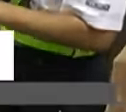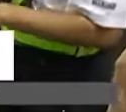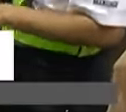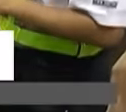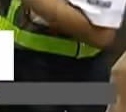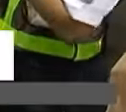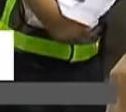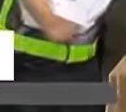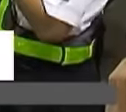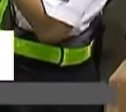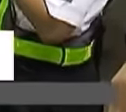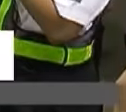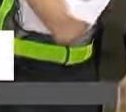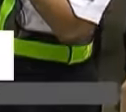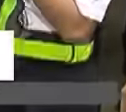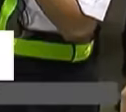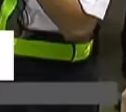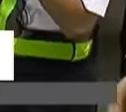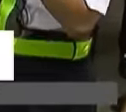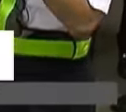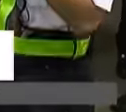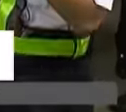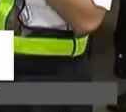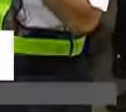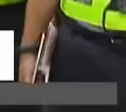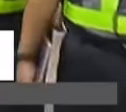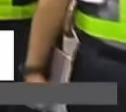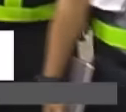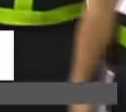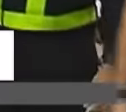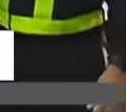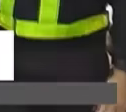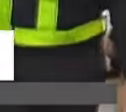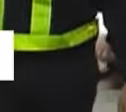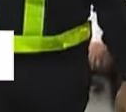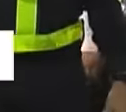Pos Malaysia diarah struktur semula gaji posmen.